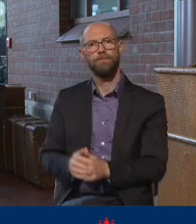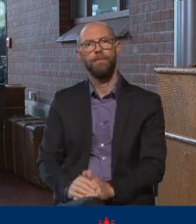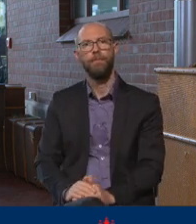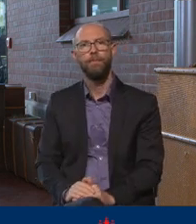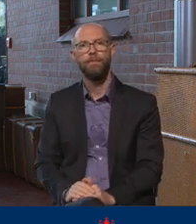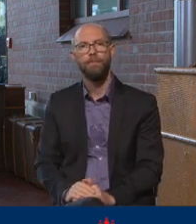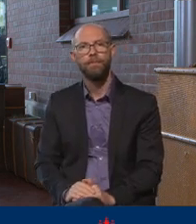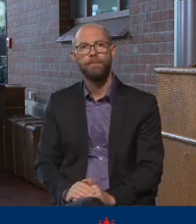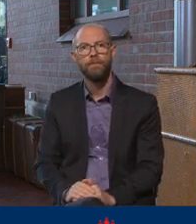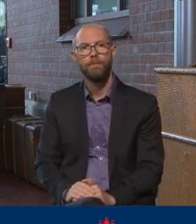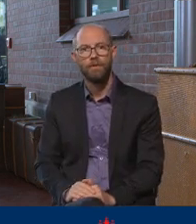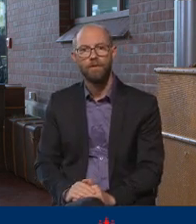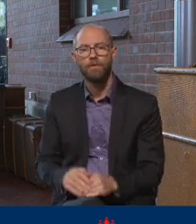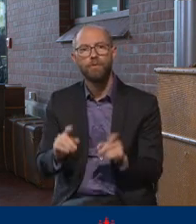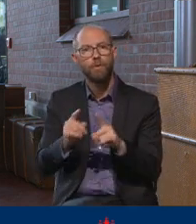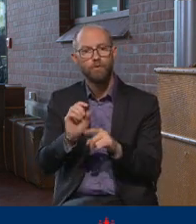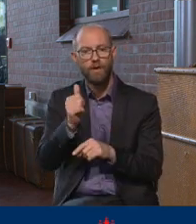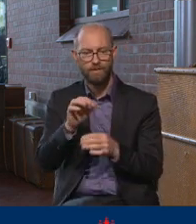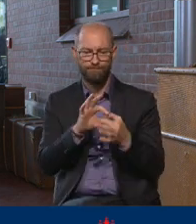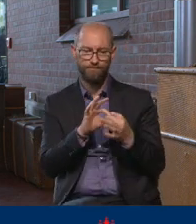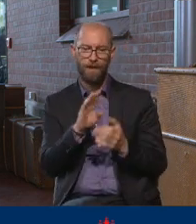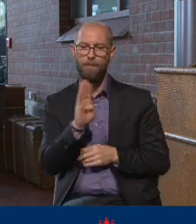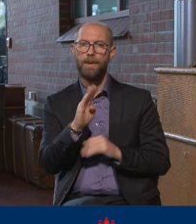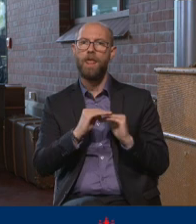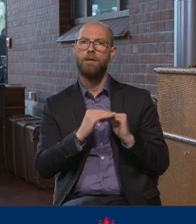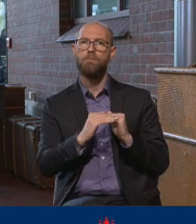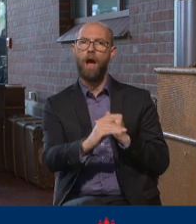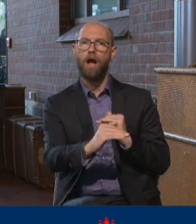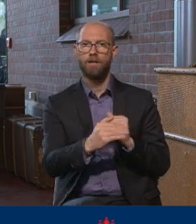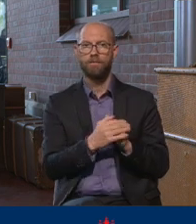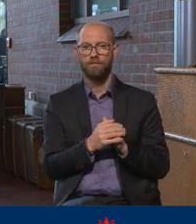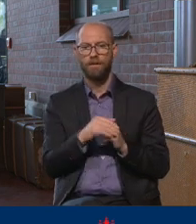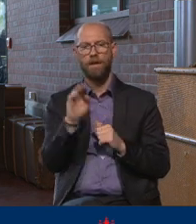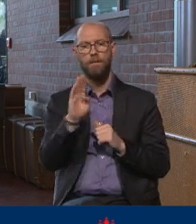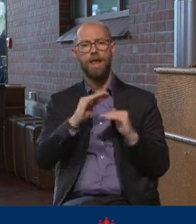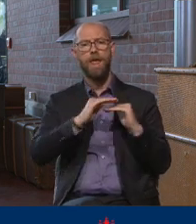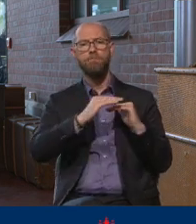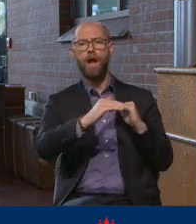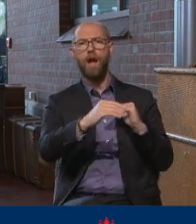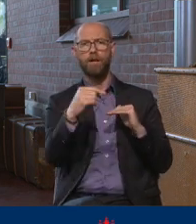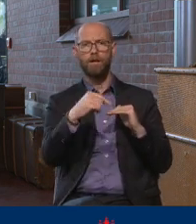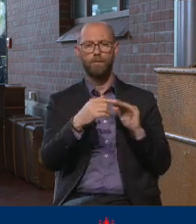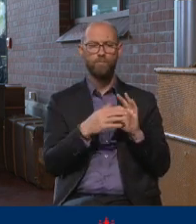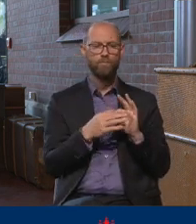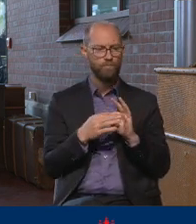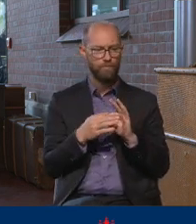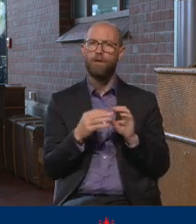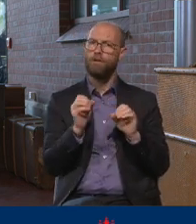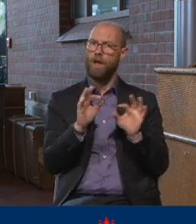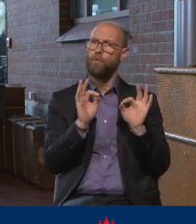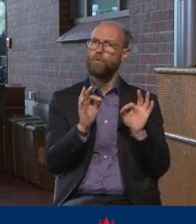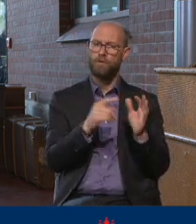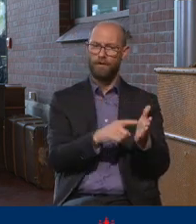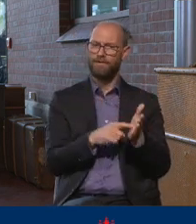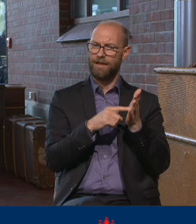jetzt zunächst einmal zum wildpark beim wildpark glaube ich ist sehr schön deutlich geworden in den